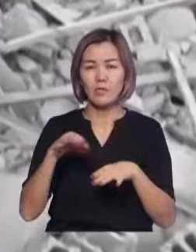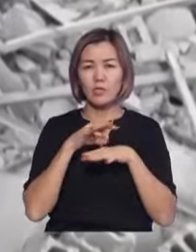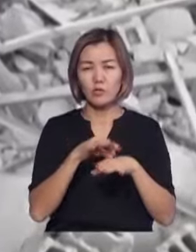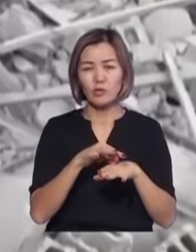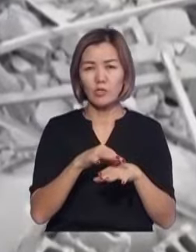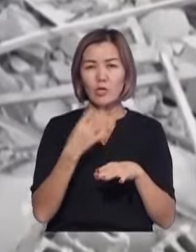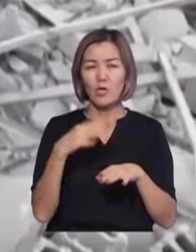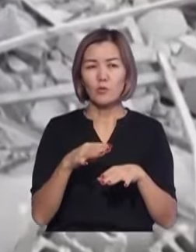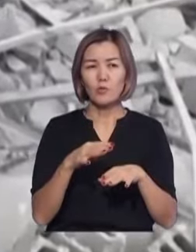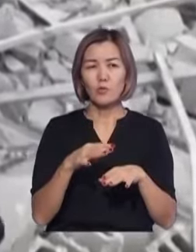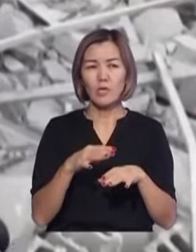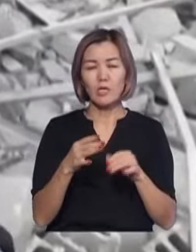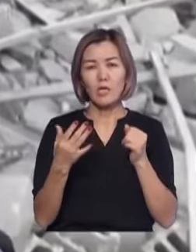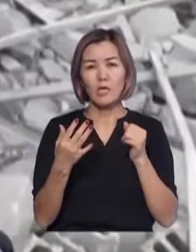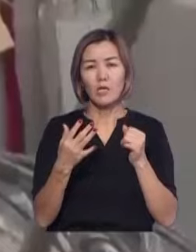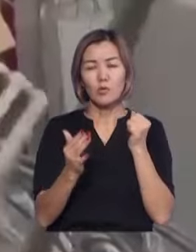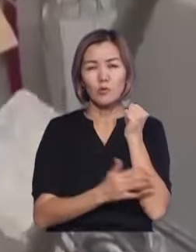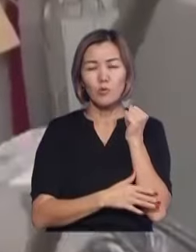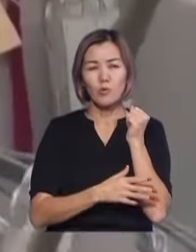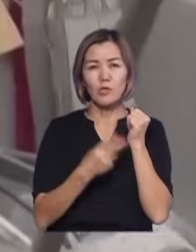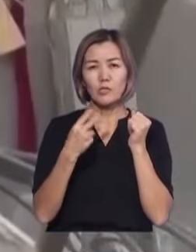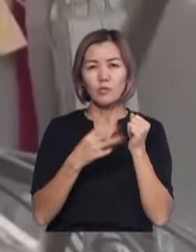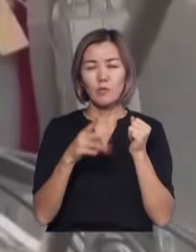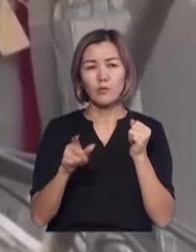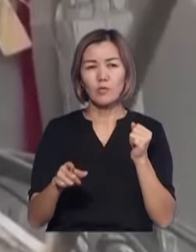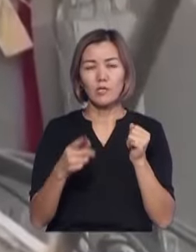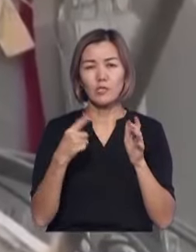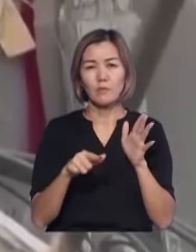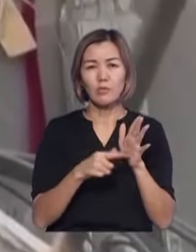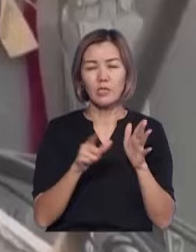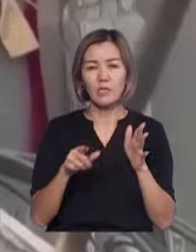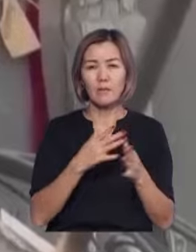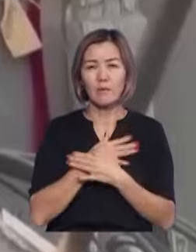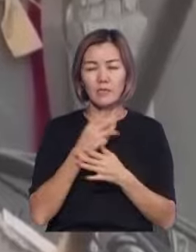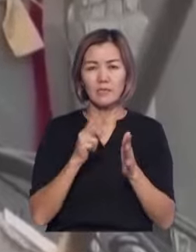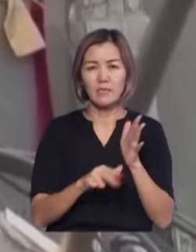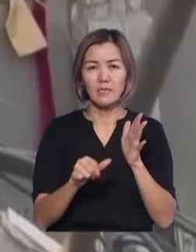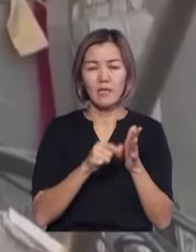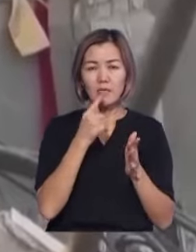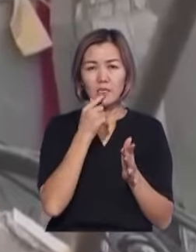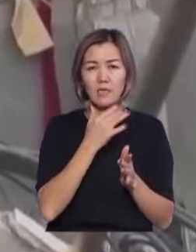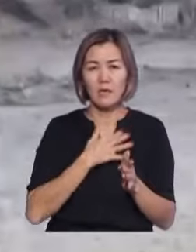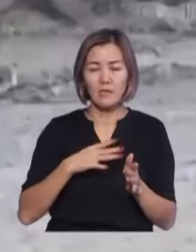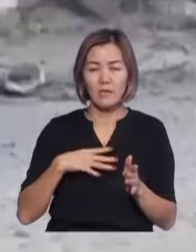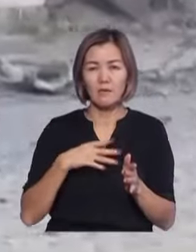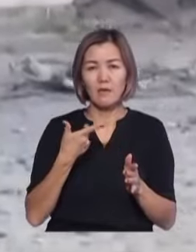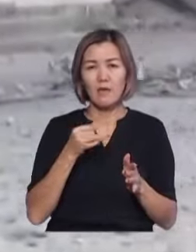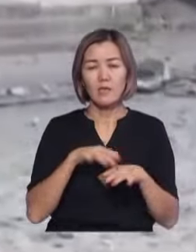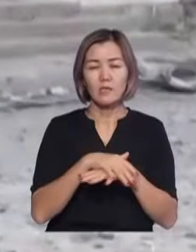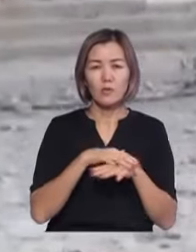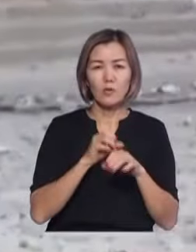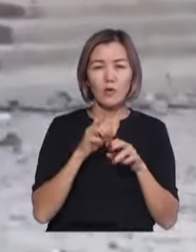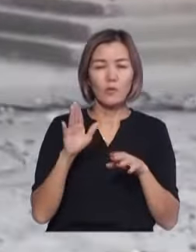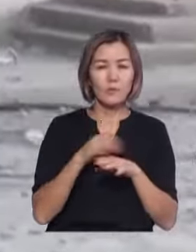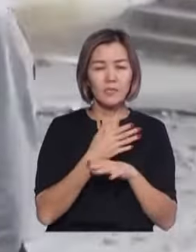4 кыргын натыйжесинде соңку 24 саатта 27 адам каза тапты. Ал 86 тургуну жаракат алды. Бул жагдай Газа тургундарынын